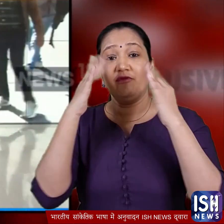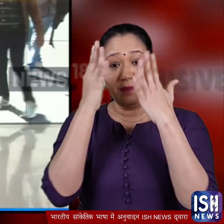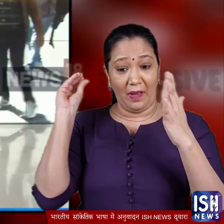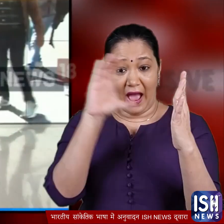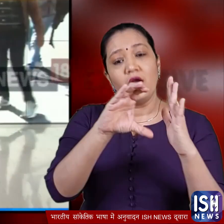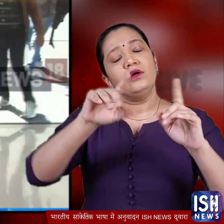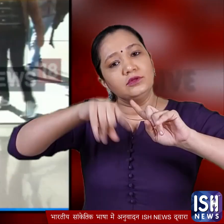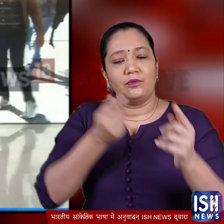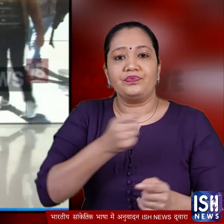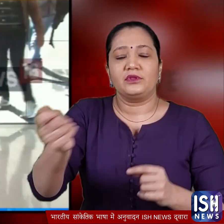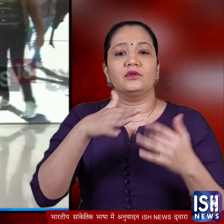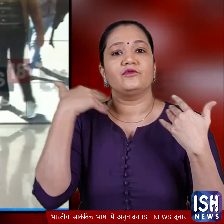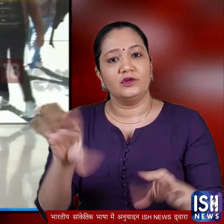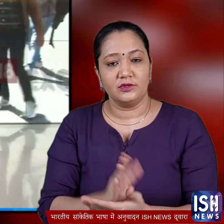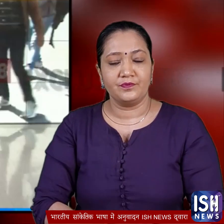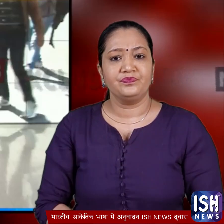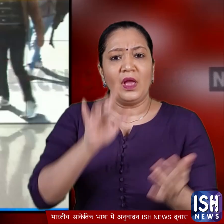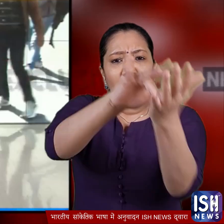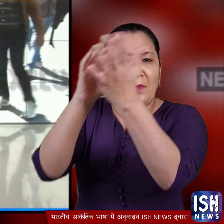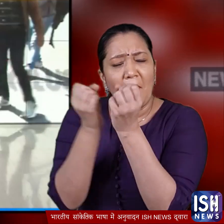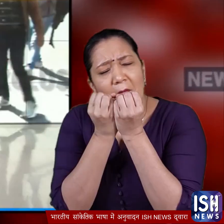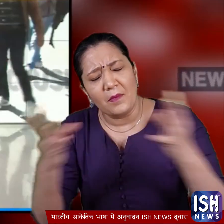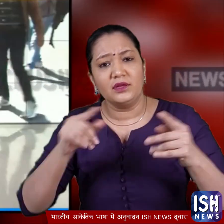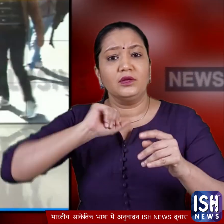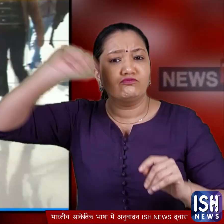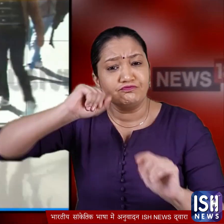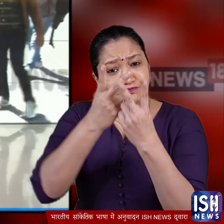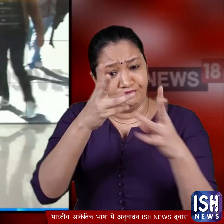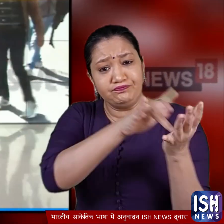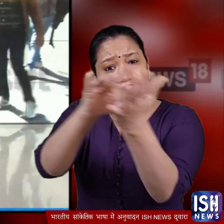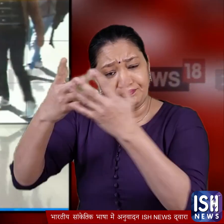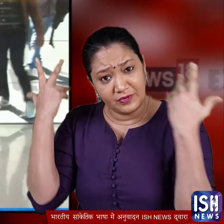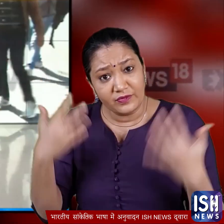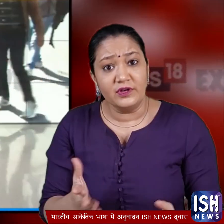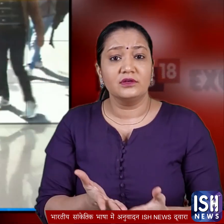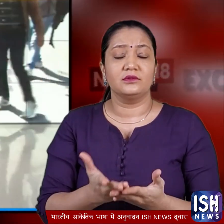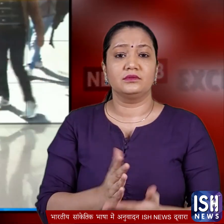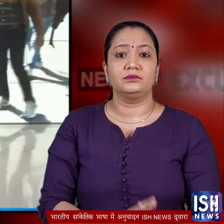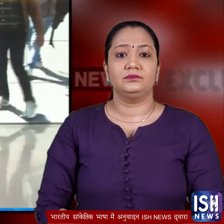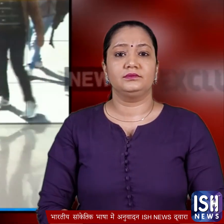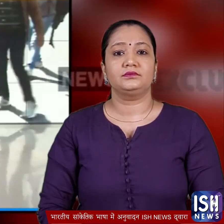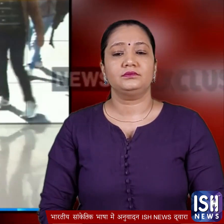से किशन की हत्या कर दी गई। गुजरात के कई जिलों में किशन की हत्या के खिलाफ लोग सड़कों पर उतर आए